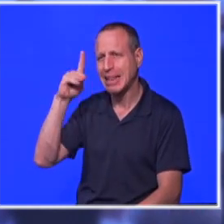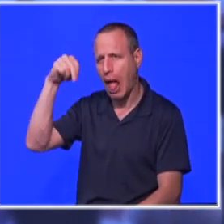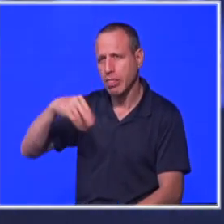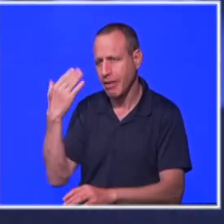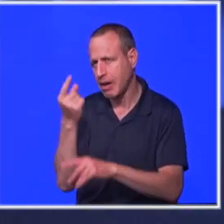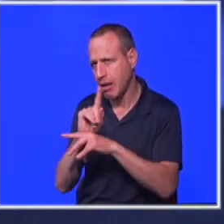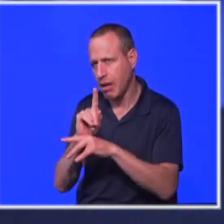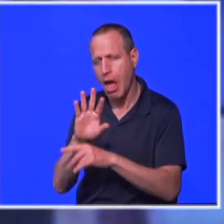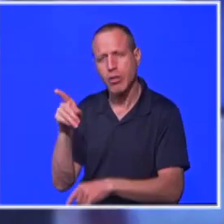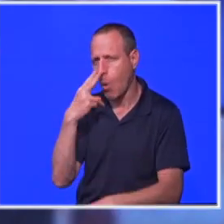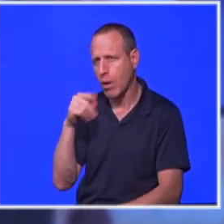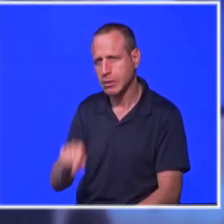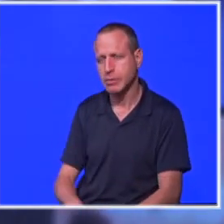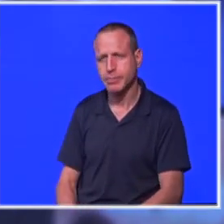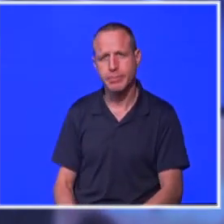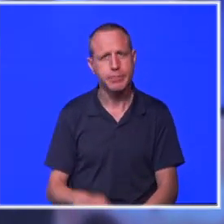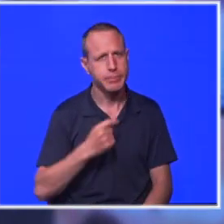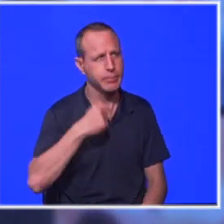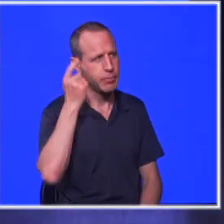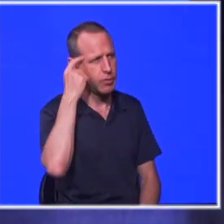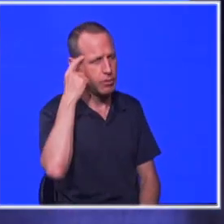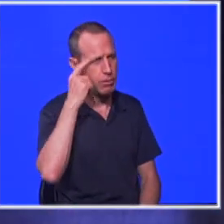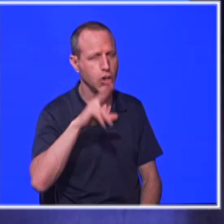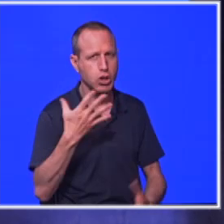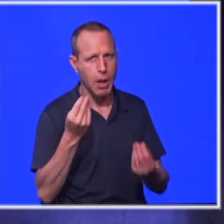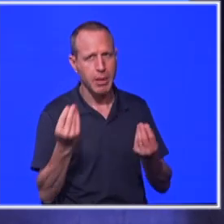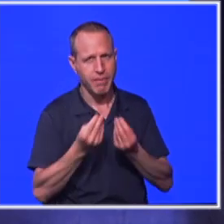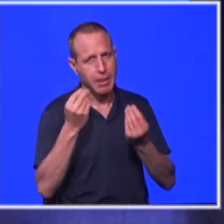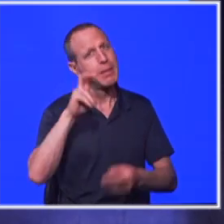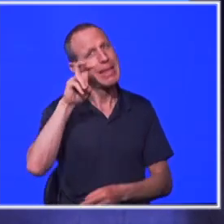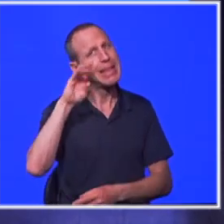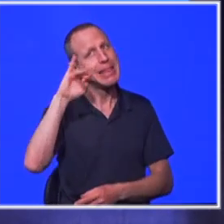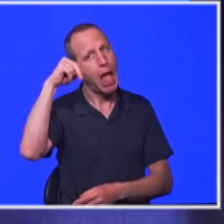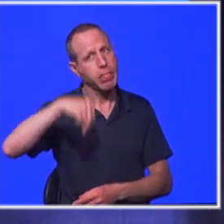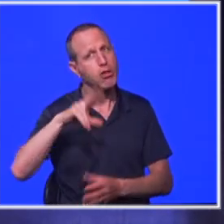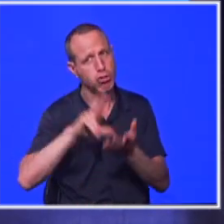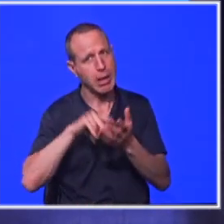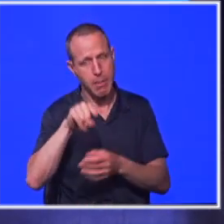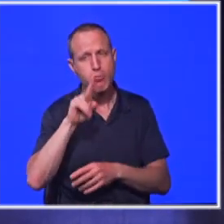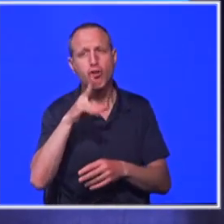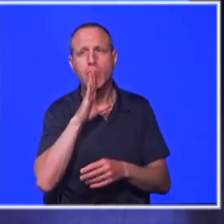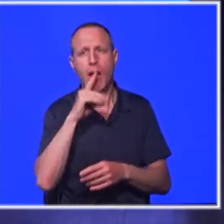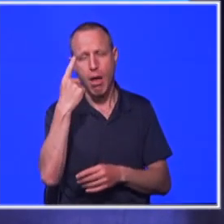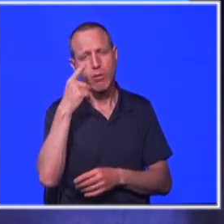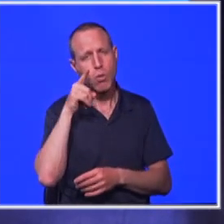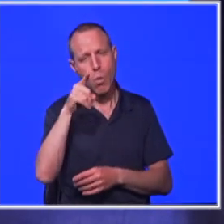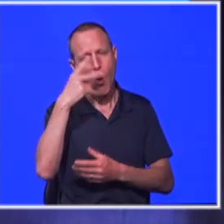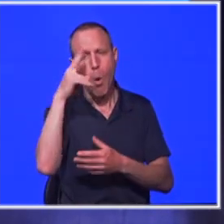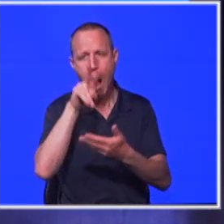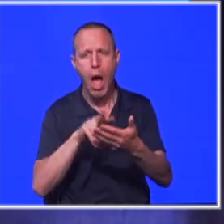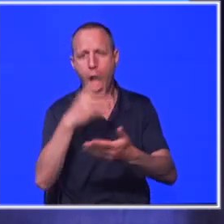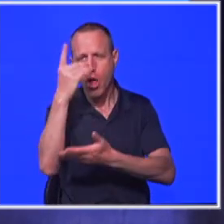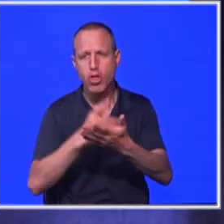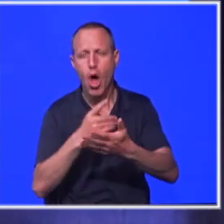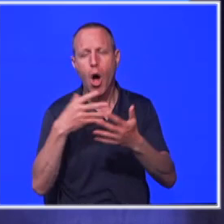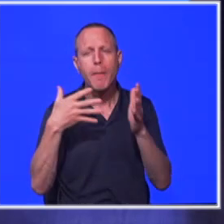איך אתה רואה את זה? אני חושב שיש הרבה דברים שעידן צודק בהם, אבל יש בעיה אחת. הוא קרא כנראה דוח מבקר המדינה